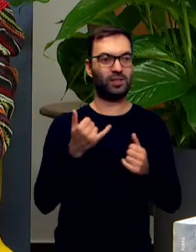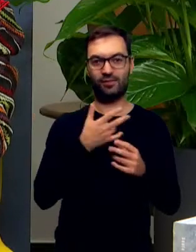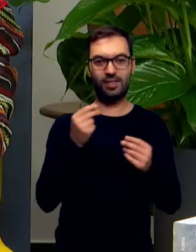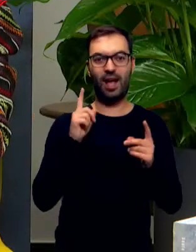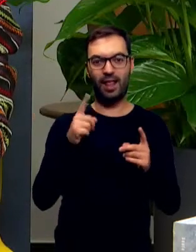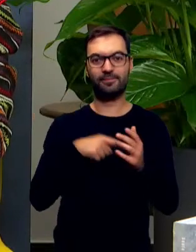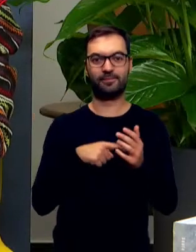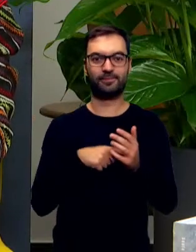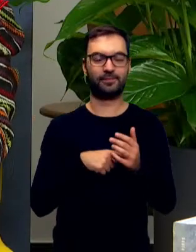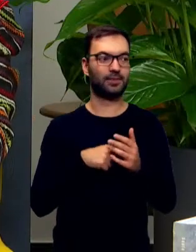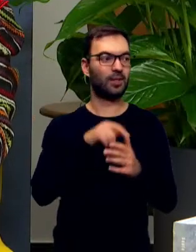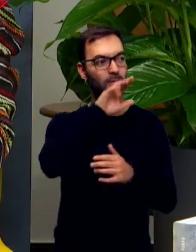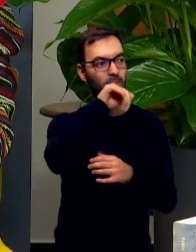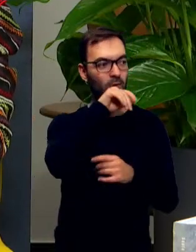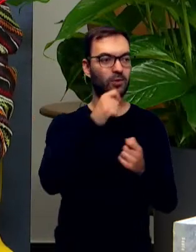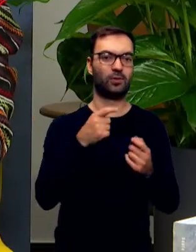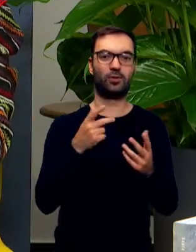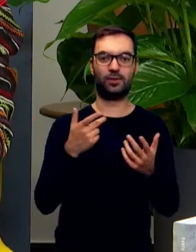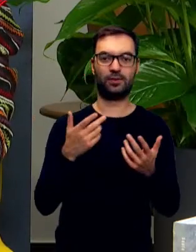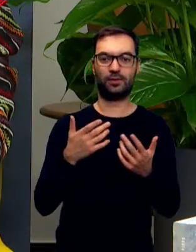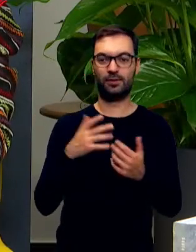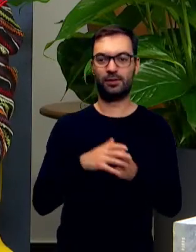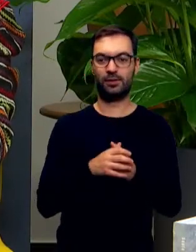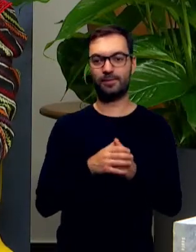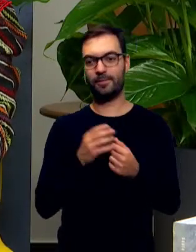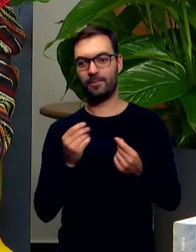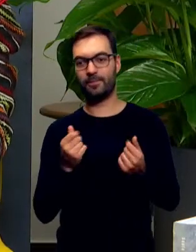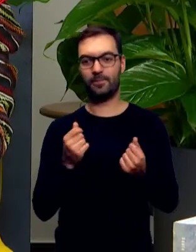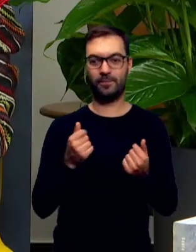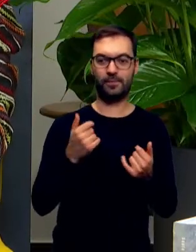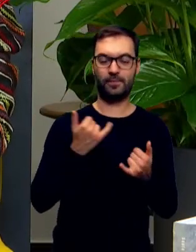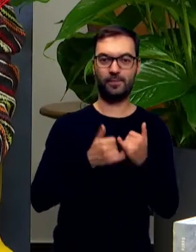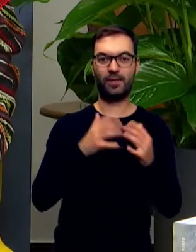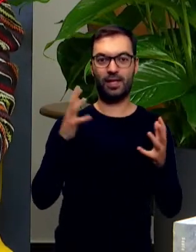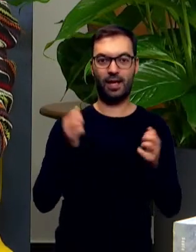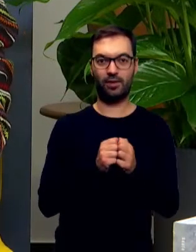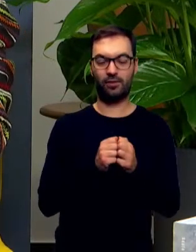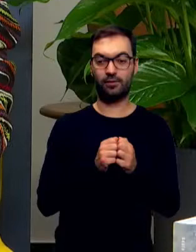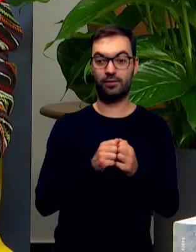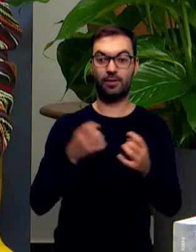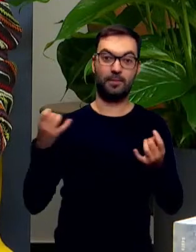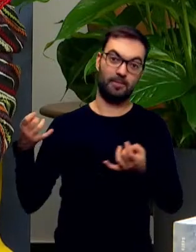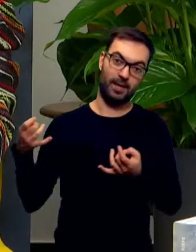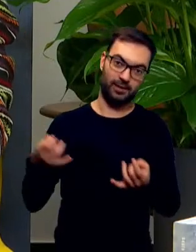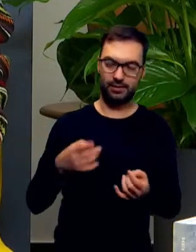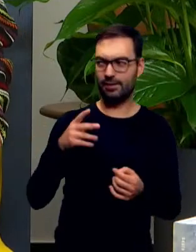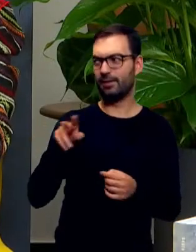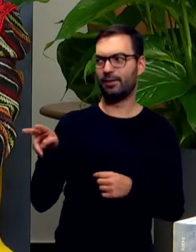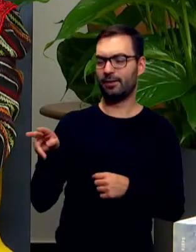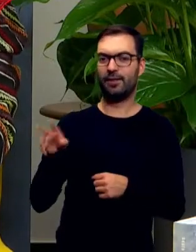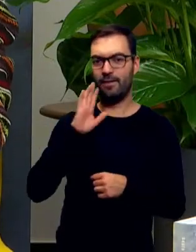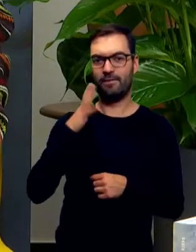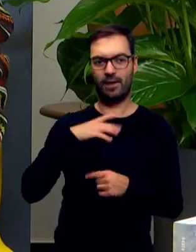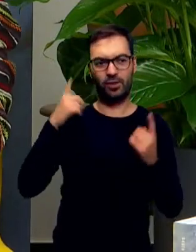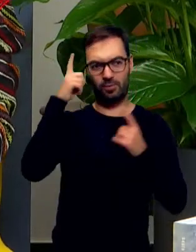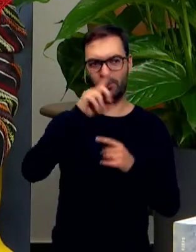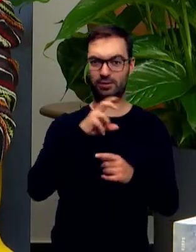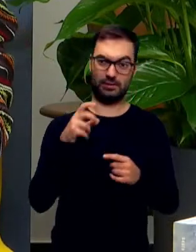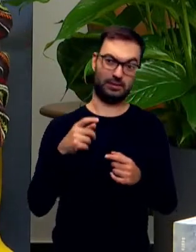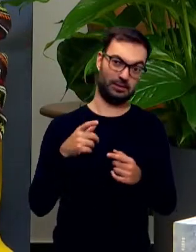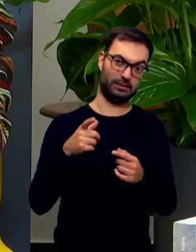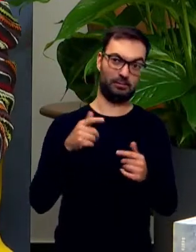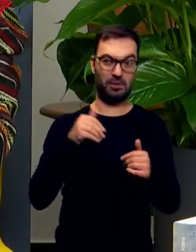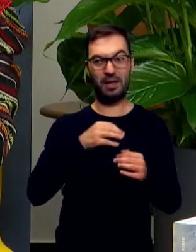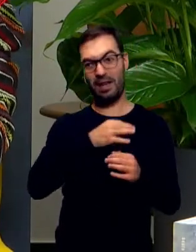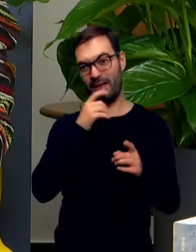ale no właśnie trochę pokory i takiego też, no jeżeli ratownicy zbiegają, to warto się zastanowić, czy